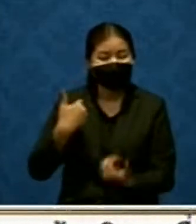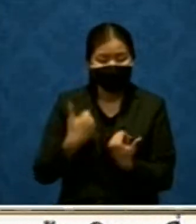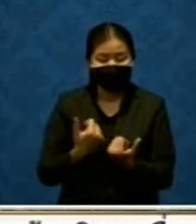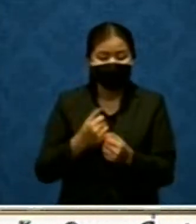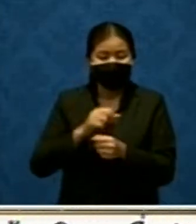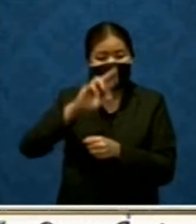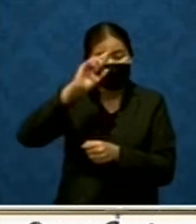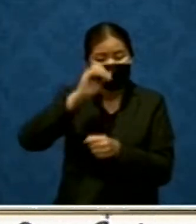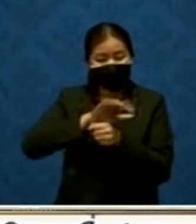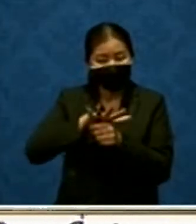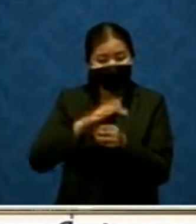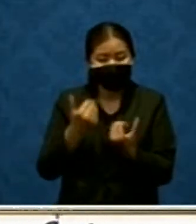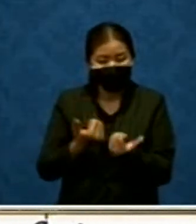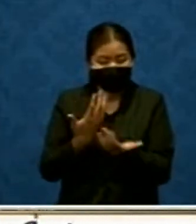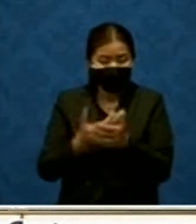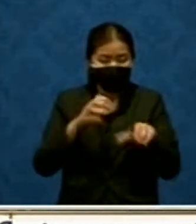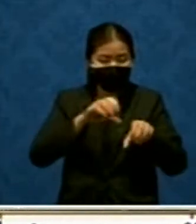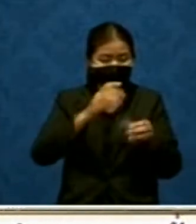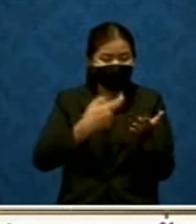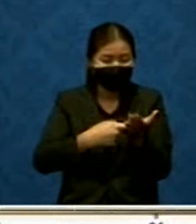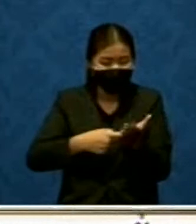ิตตอนนี้ประกนเขมายไม่จ่ายกัเลย